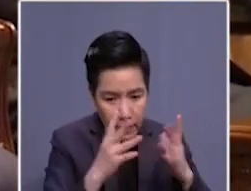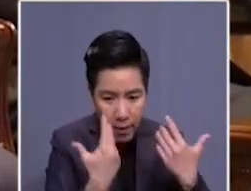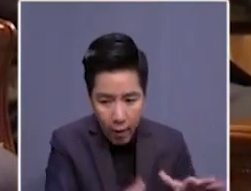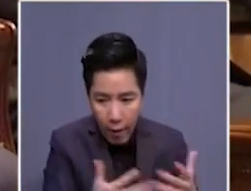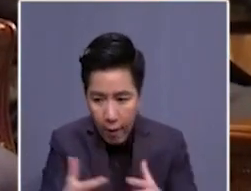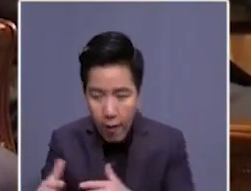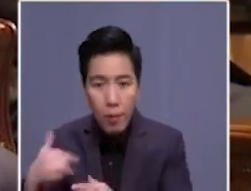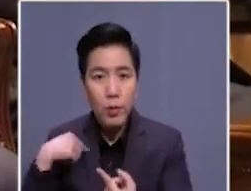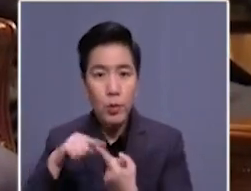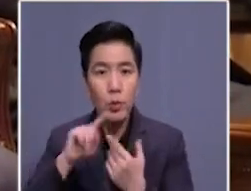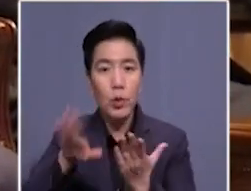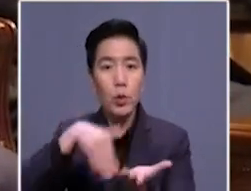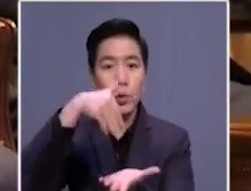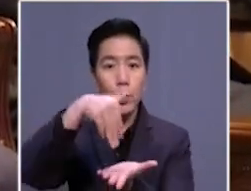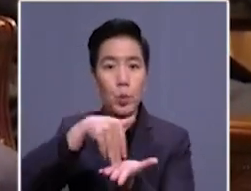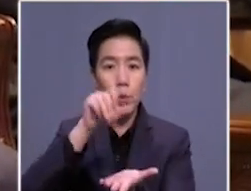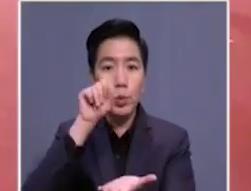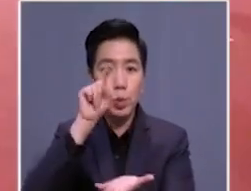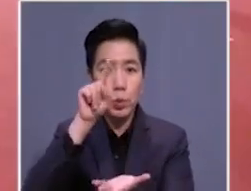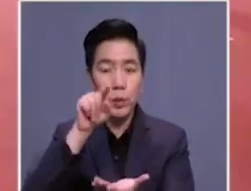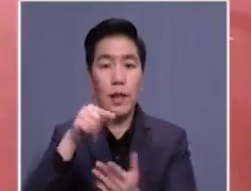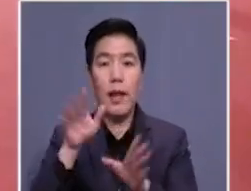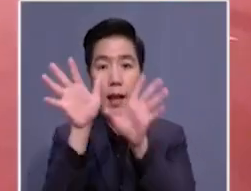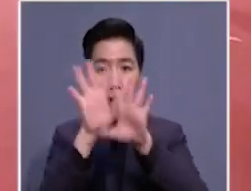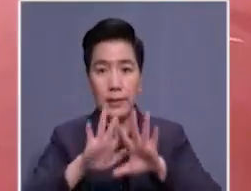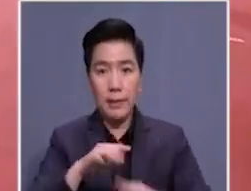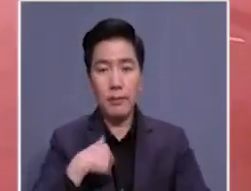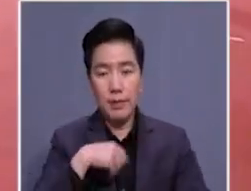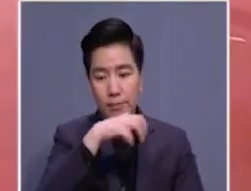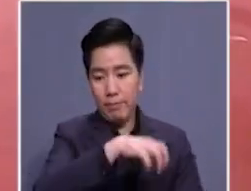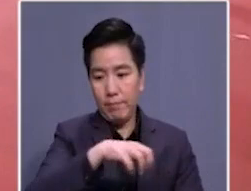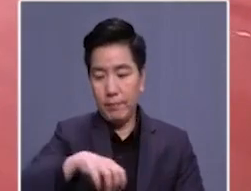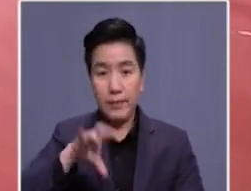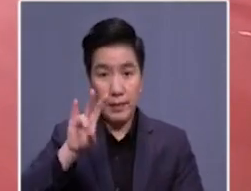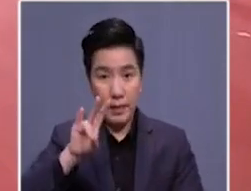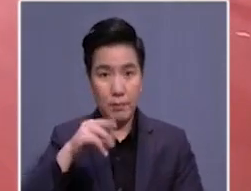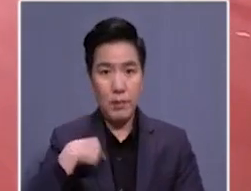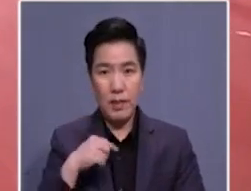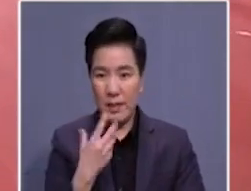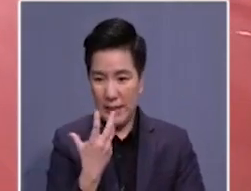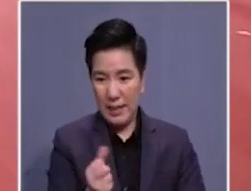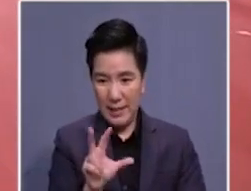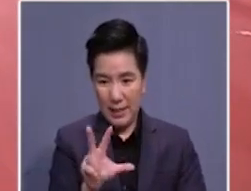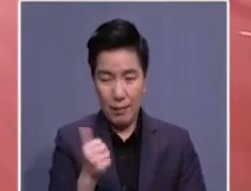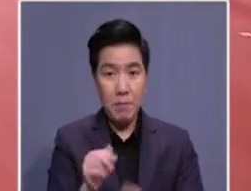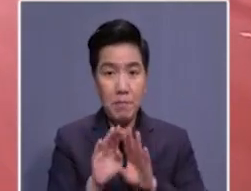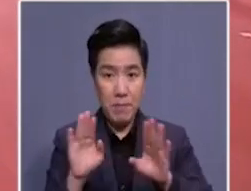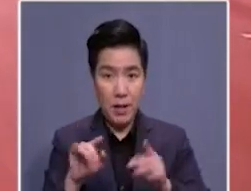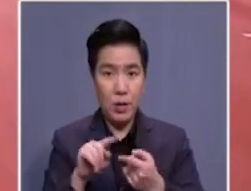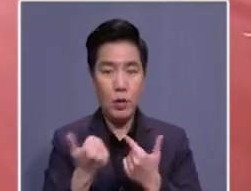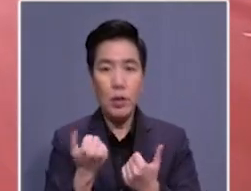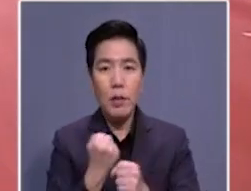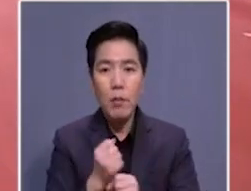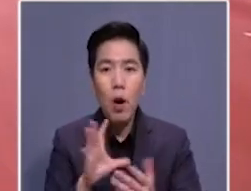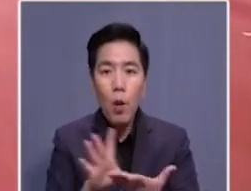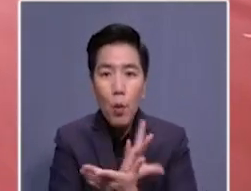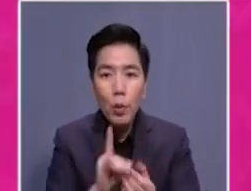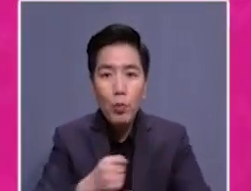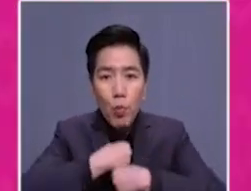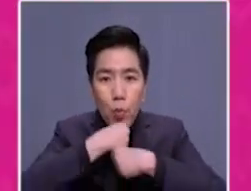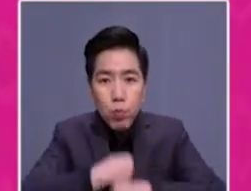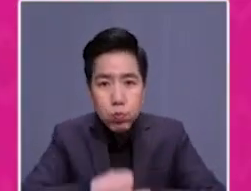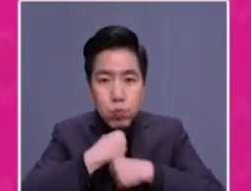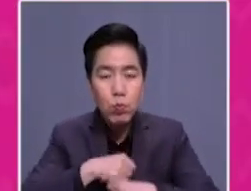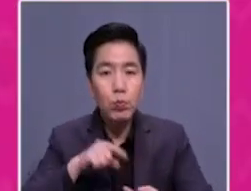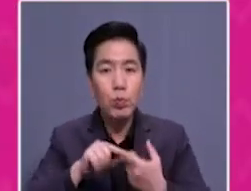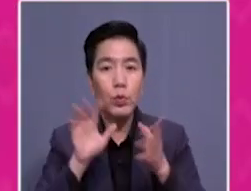ค่ะหนึ่งในนั้นก็คือศูนย์อาเซียนทั้ง7ในไทยโดยเปิดตัว3ศูนย์สุดท้ายจาก7ศูนย์ที่รองรับวัฒนธรรมผู้สูงอายุเพื่อประโ